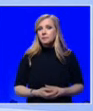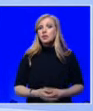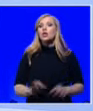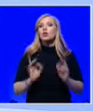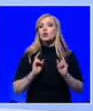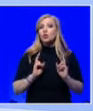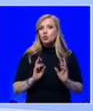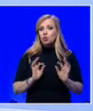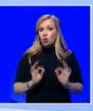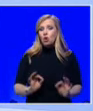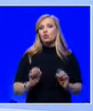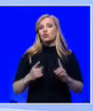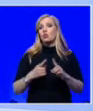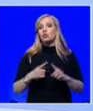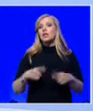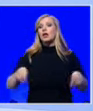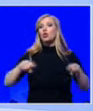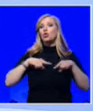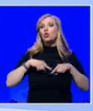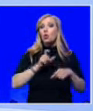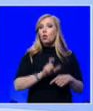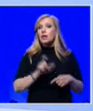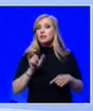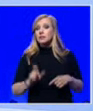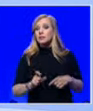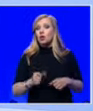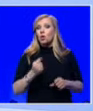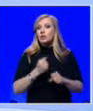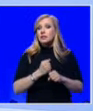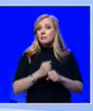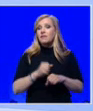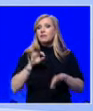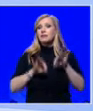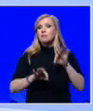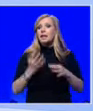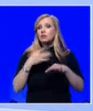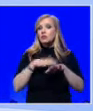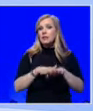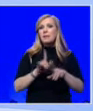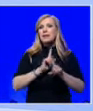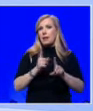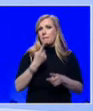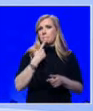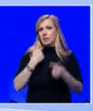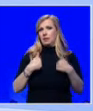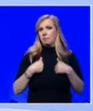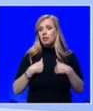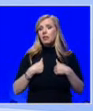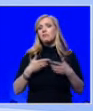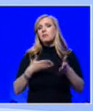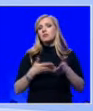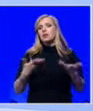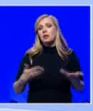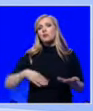Точно от юристи, които се занимават с избирателни системи, като че ли не, макар че има достатъчно